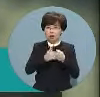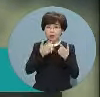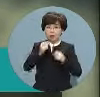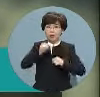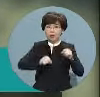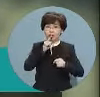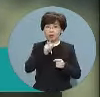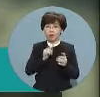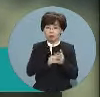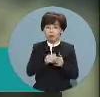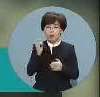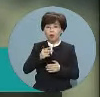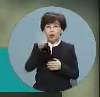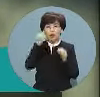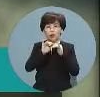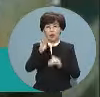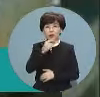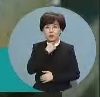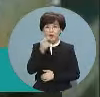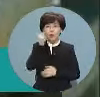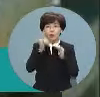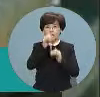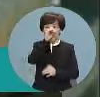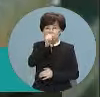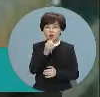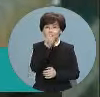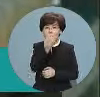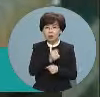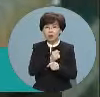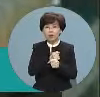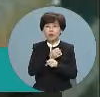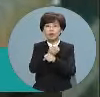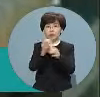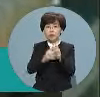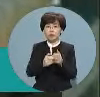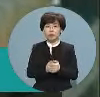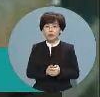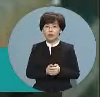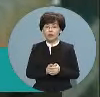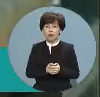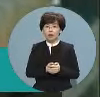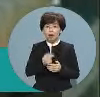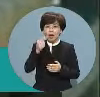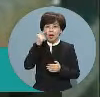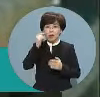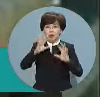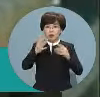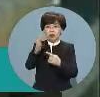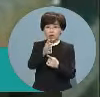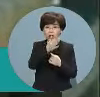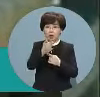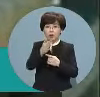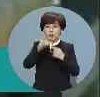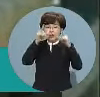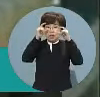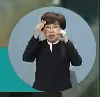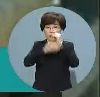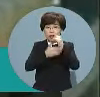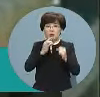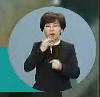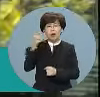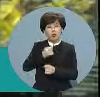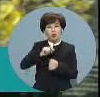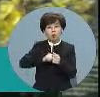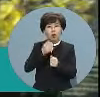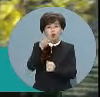또 일본인이 되고 싶다, 일본이 좋다 등의 자백을 한 것으로 전해졌습니다. 일장기를 올려놓고 사진 찍은 것만으로는 처벌할